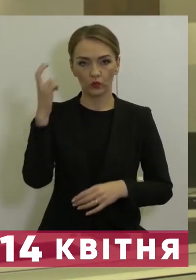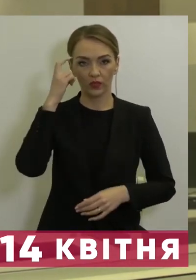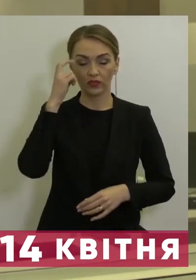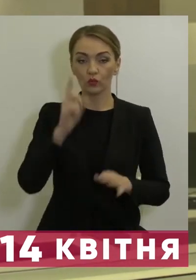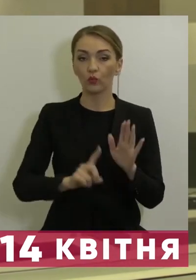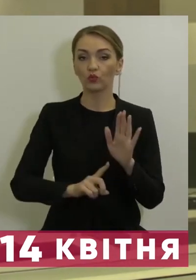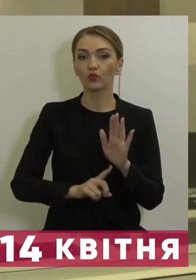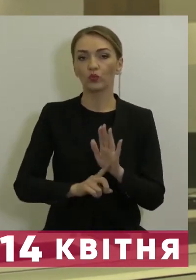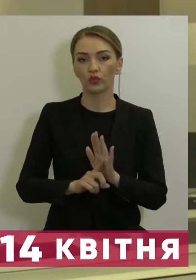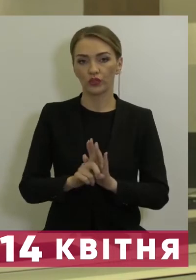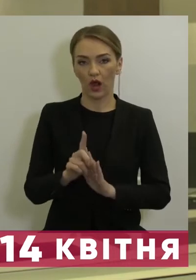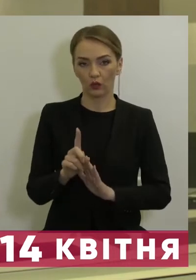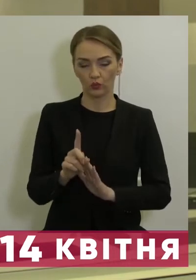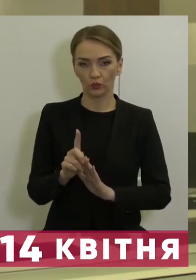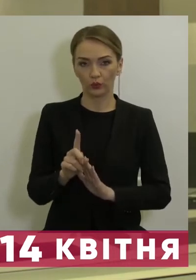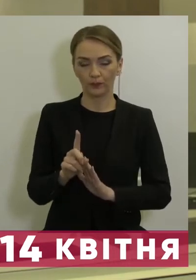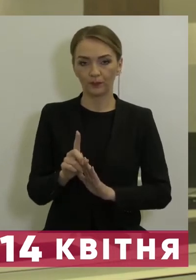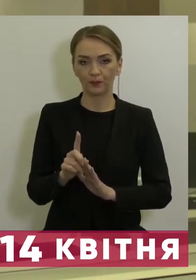Почну спочатку,